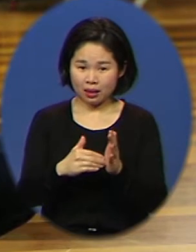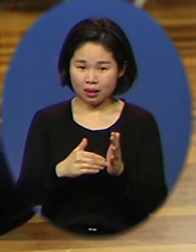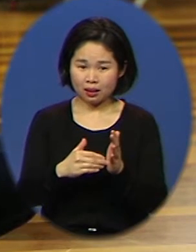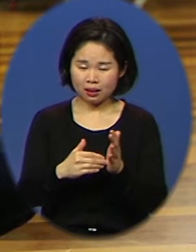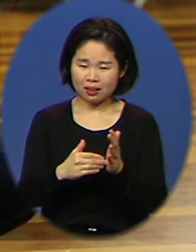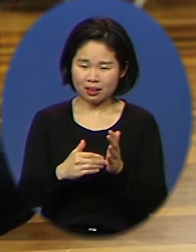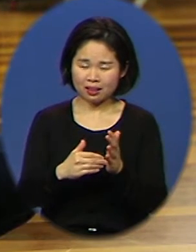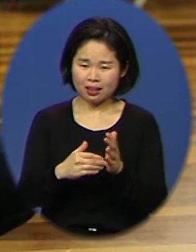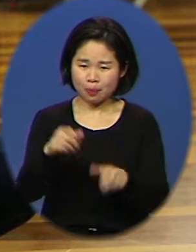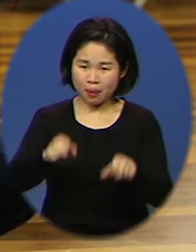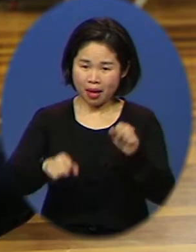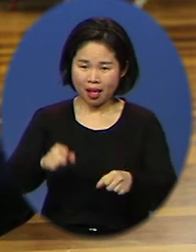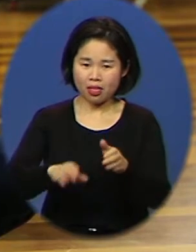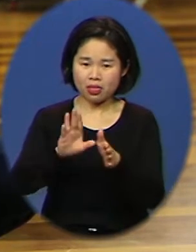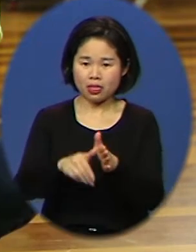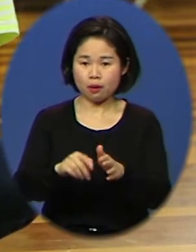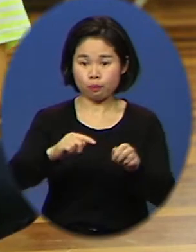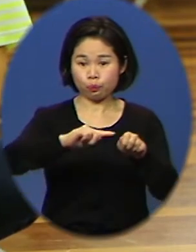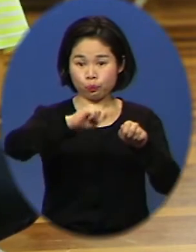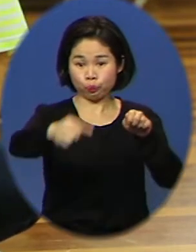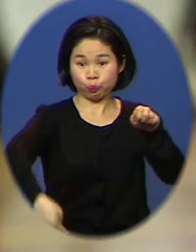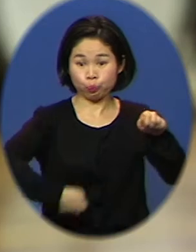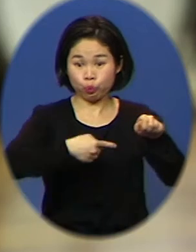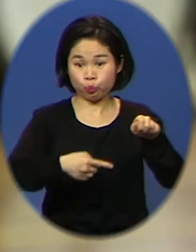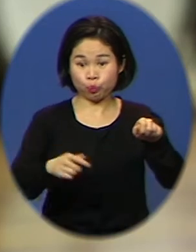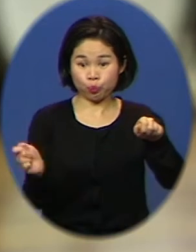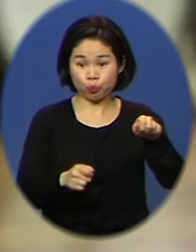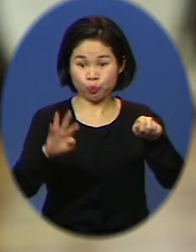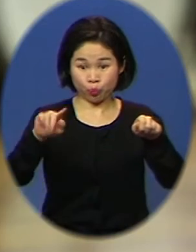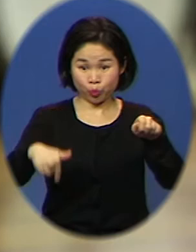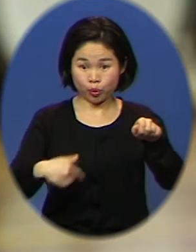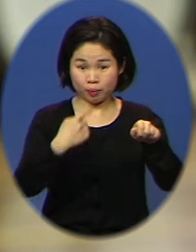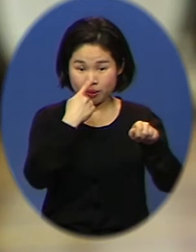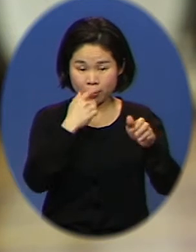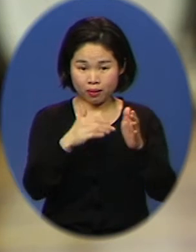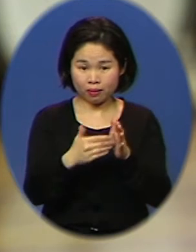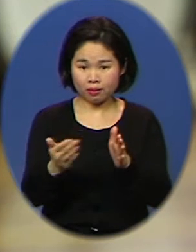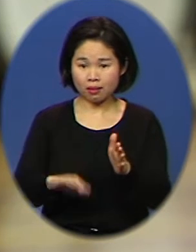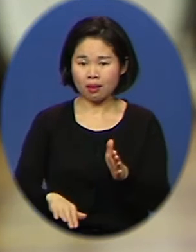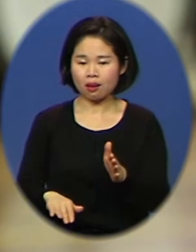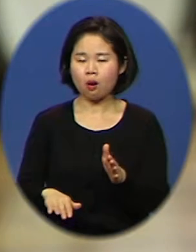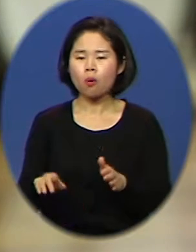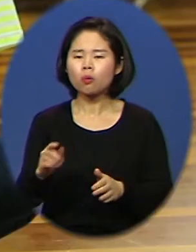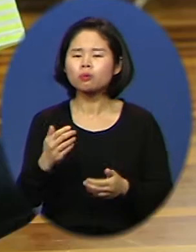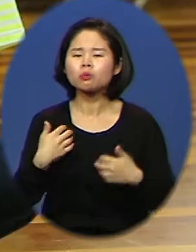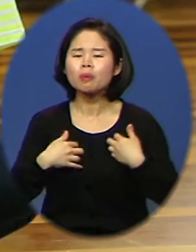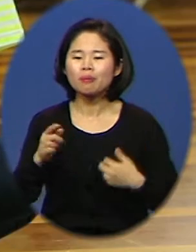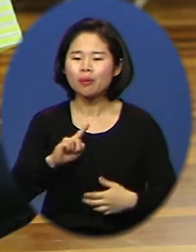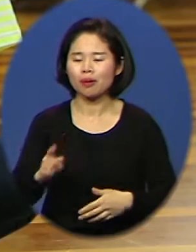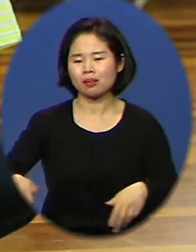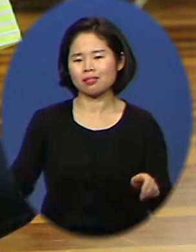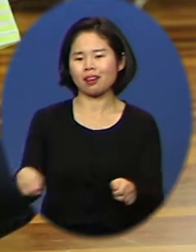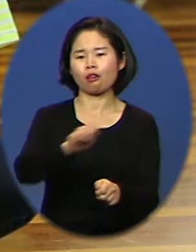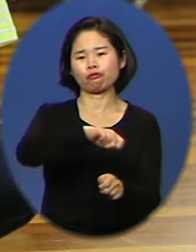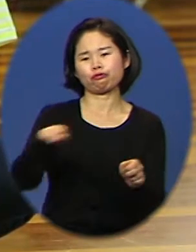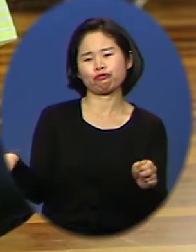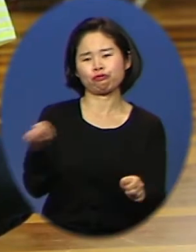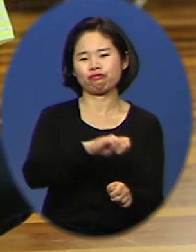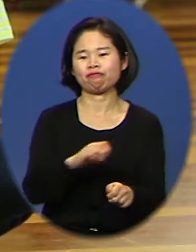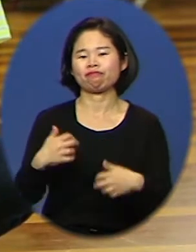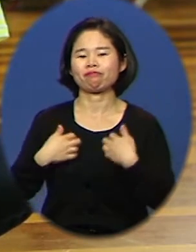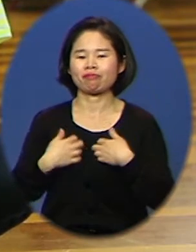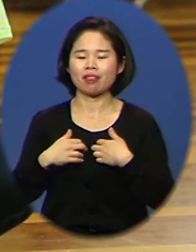거기서는 북을 배워봤는데 어떤 게 더 재밌었어요? 장구. 장구가 더 재밌었어요? 앞으로